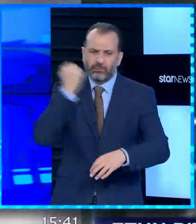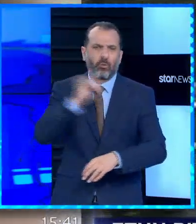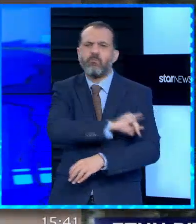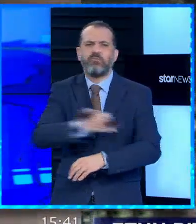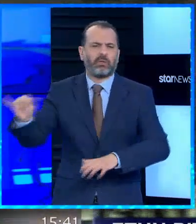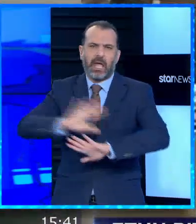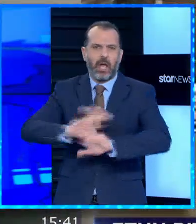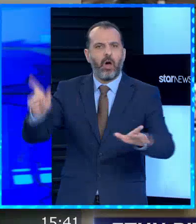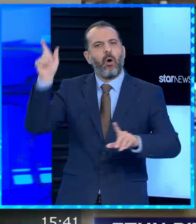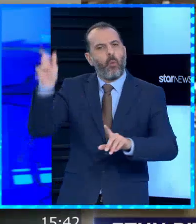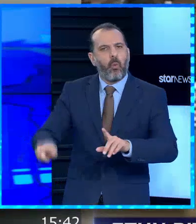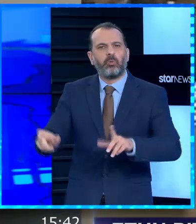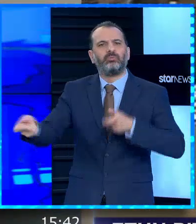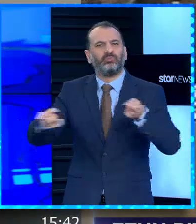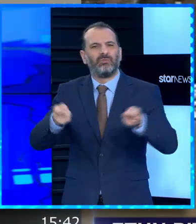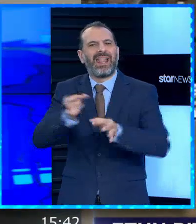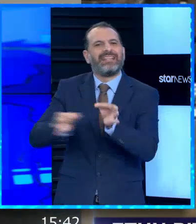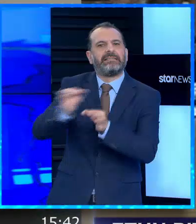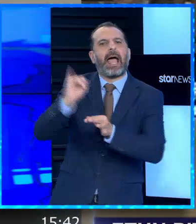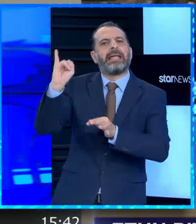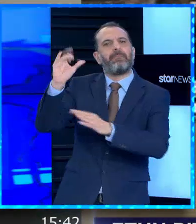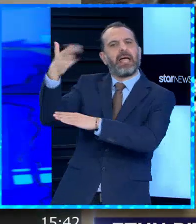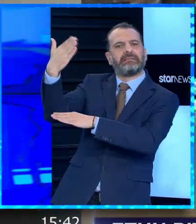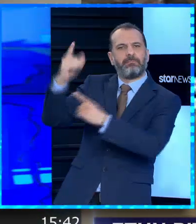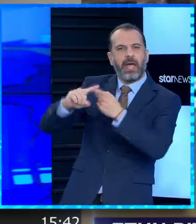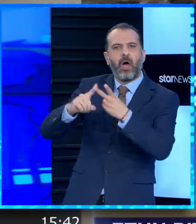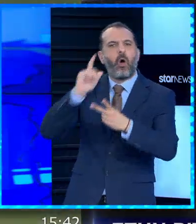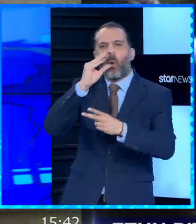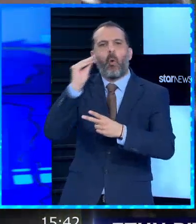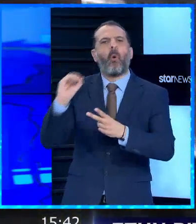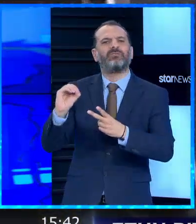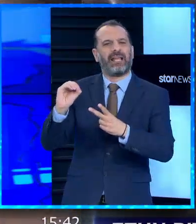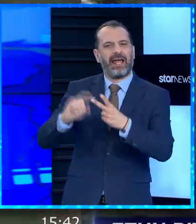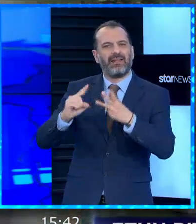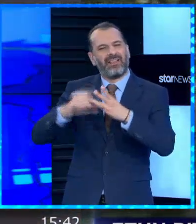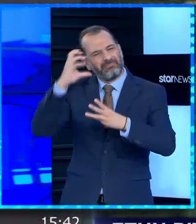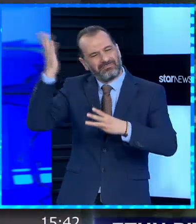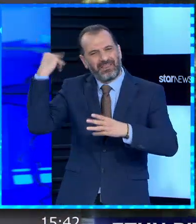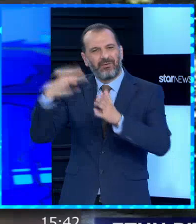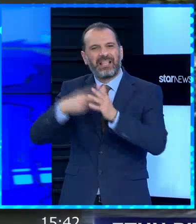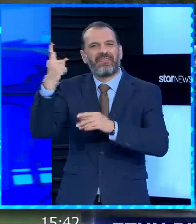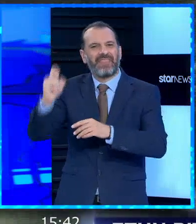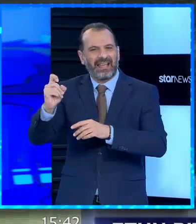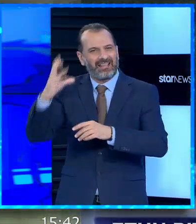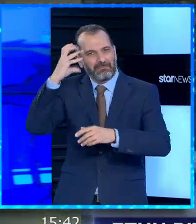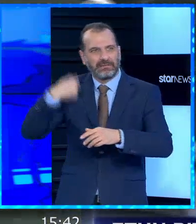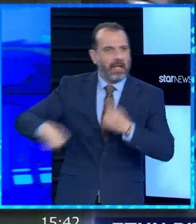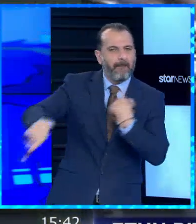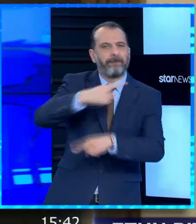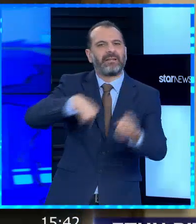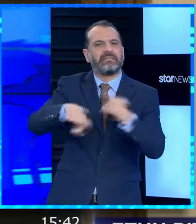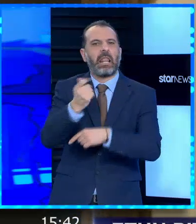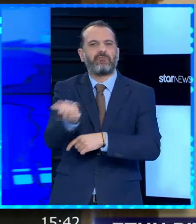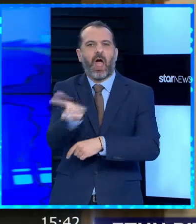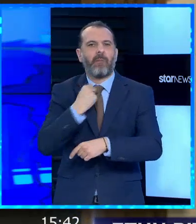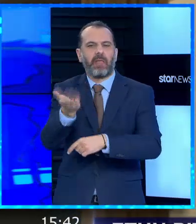βρέθηκε αντιμέτωπος με τη διαχείριση των ημείων και της υπόθεσης ο Τσαλά. Η φράση του «Μαζί τα φάγαμε» μετά τη χοροκοπία της χώρας για την υπογραφή μνημονίου, εκτός